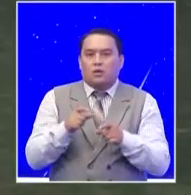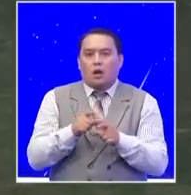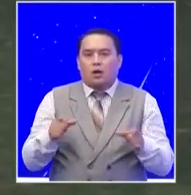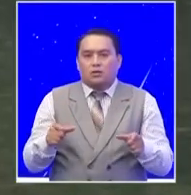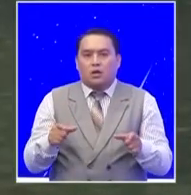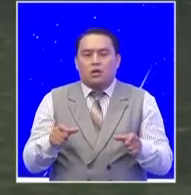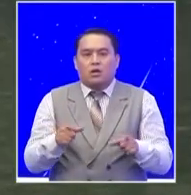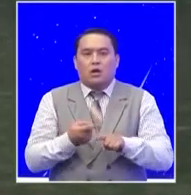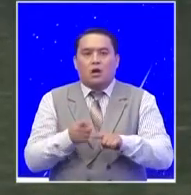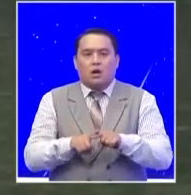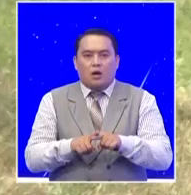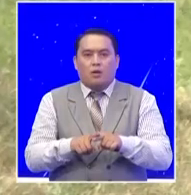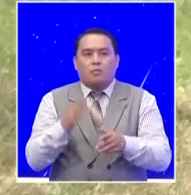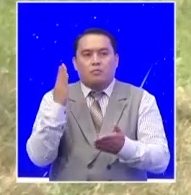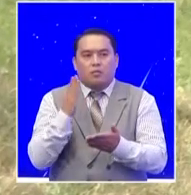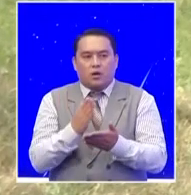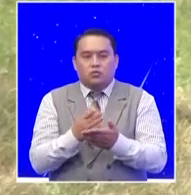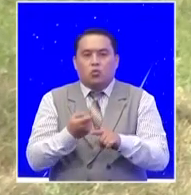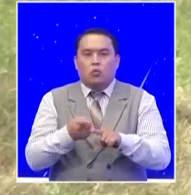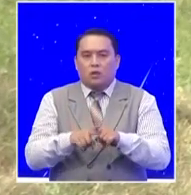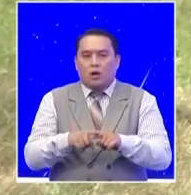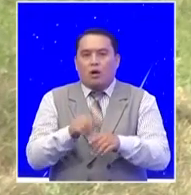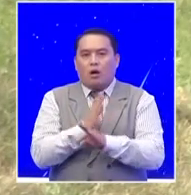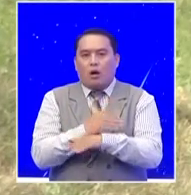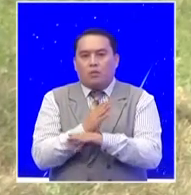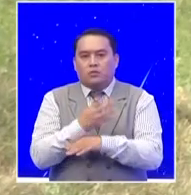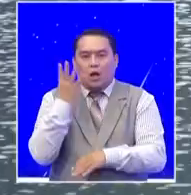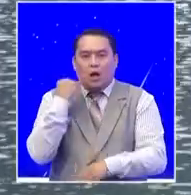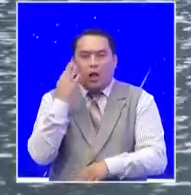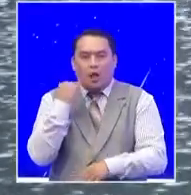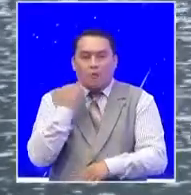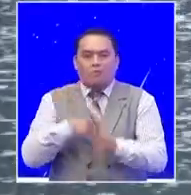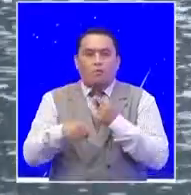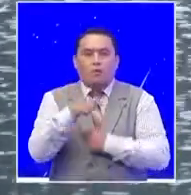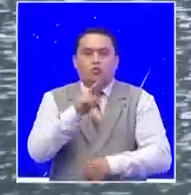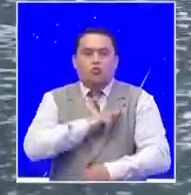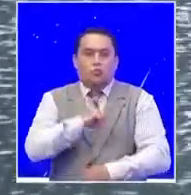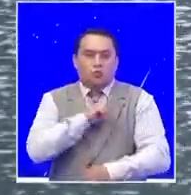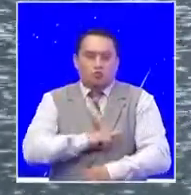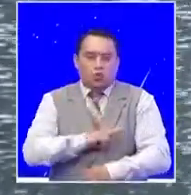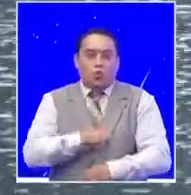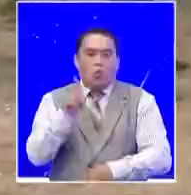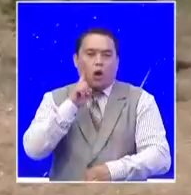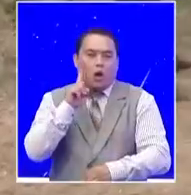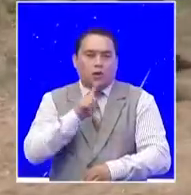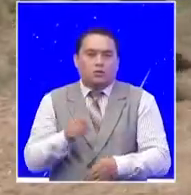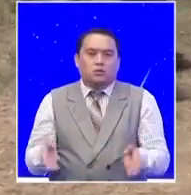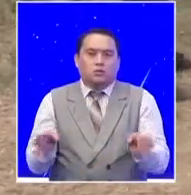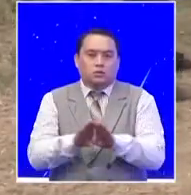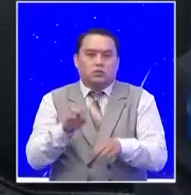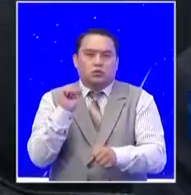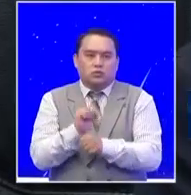карантинге қарамастан әлі де бар. Сол сияқты Қапшағайға Алматыдан келіп, кәсіпорындарда жұмыс істейтіндерді де уақытша тоқтата тұру